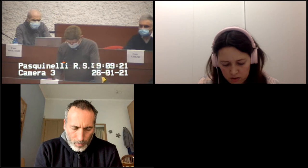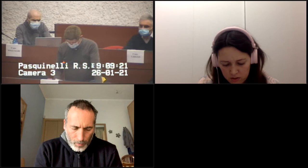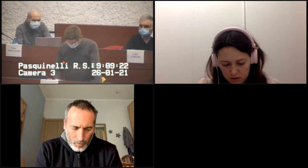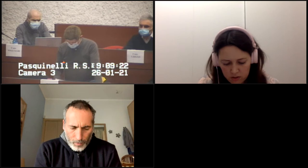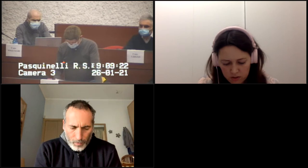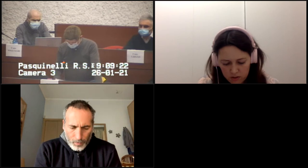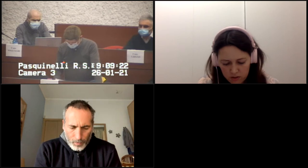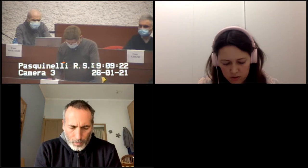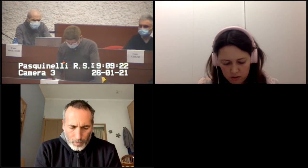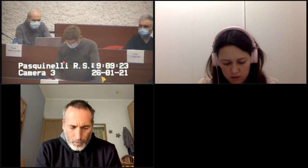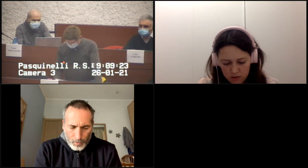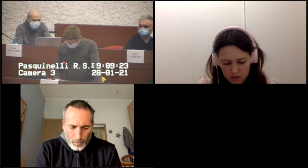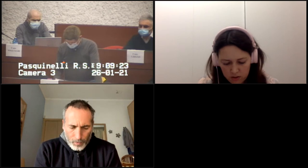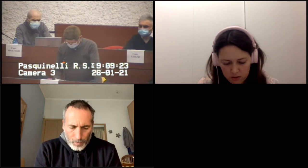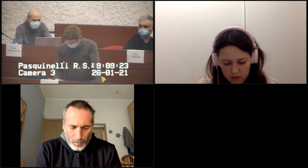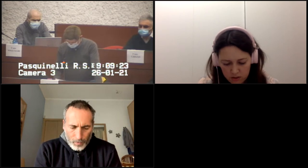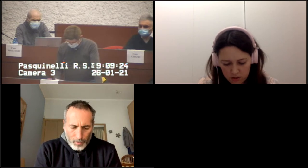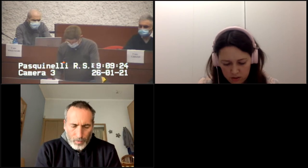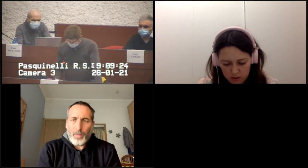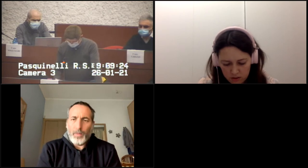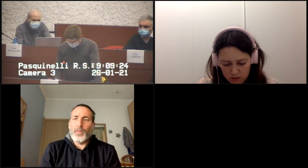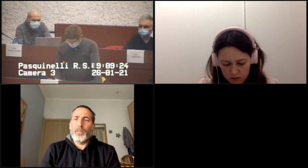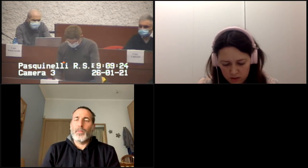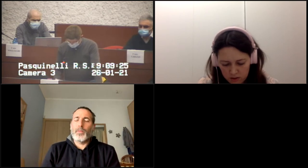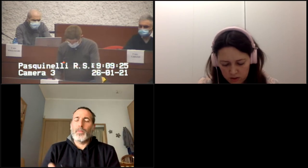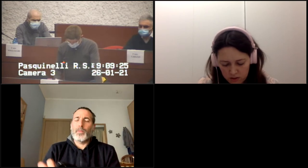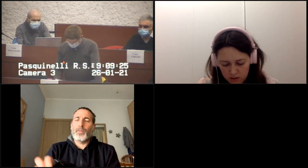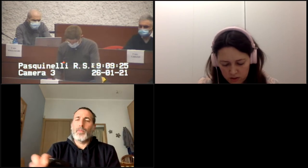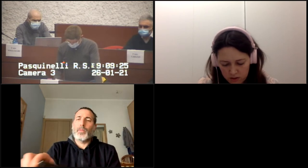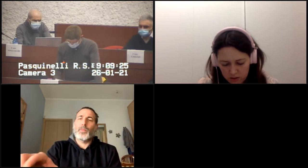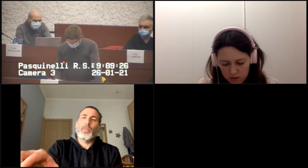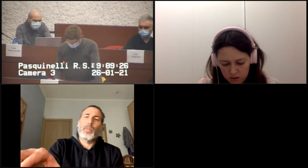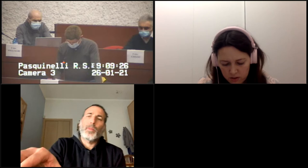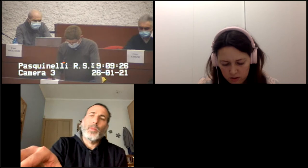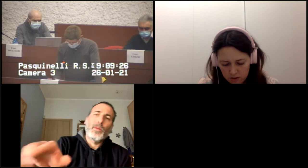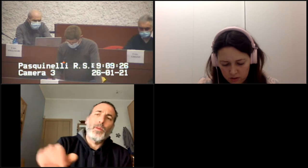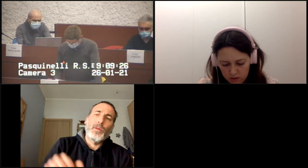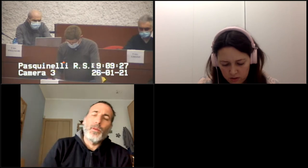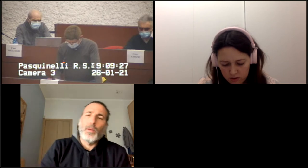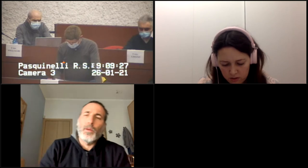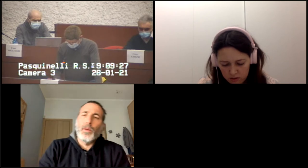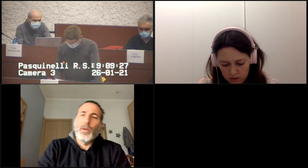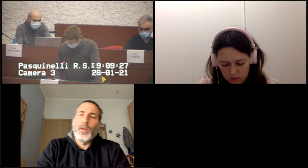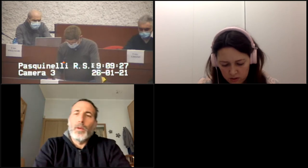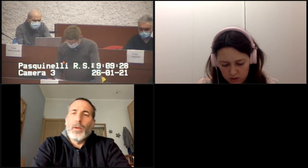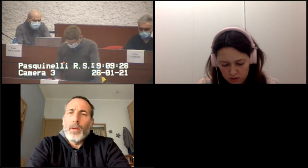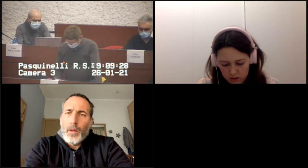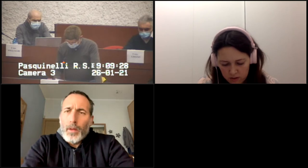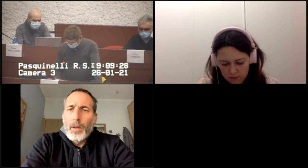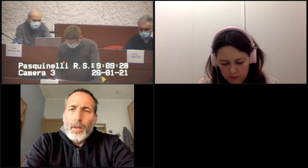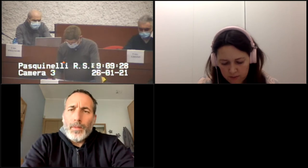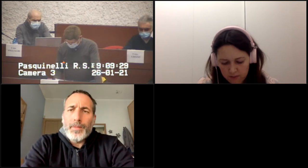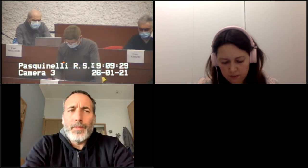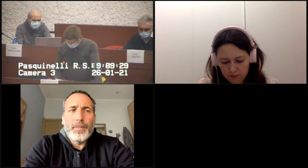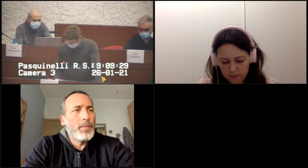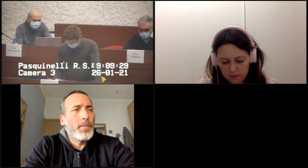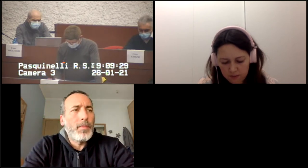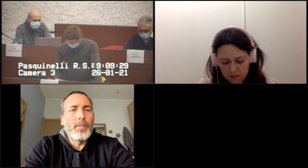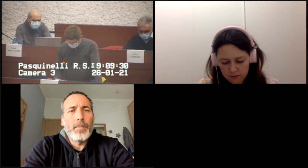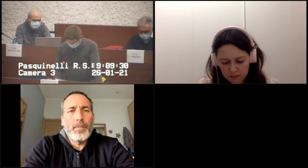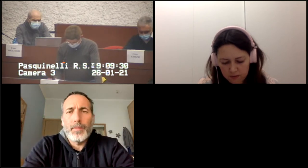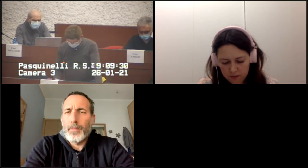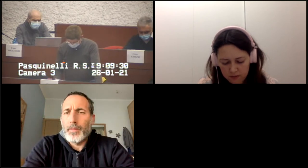premialità volumetrica della Regione Lombardia, la nostra amministrazione intende riconoscere su interventi di demolizione e costruzione